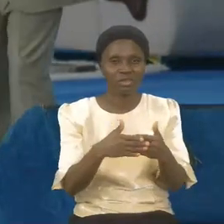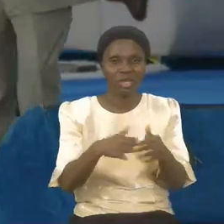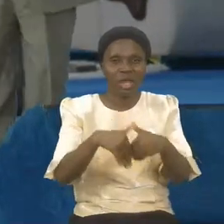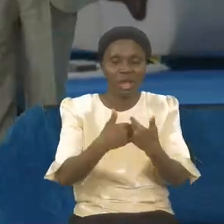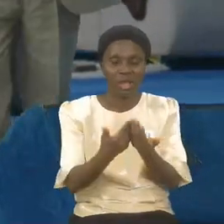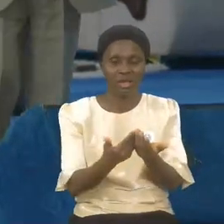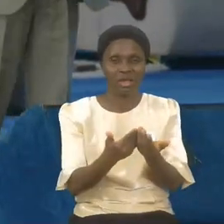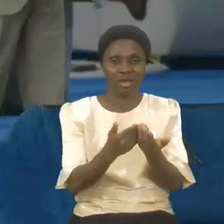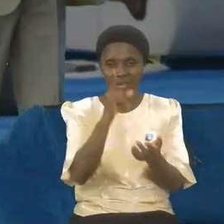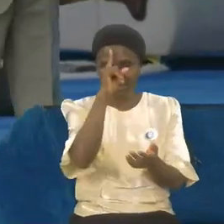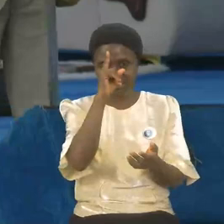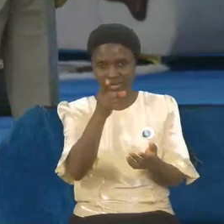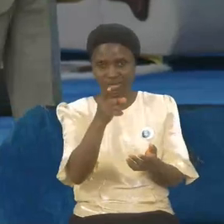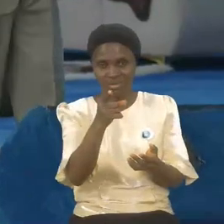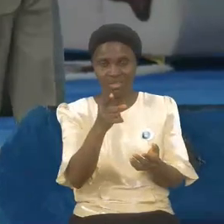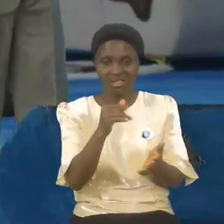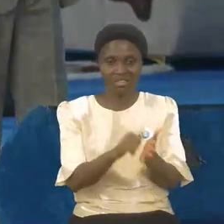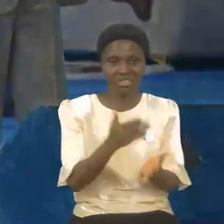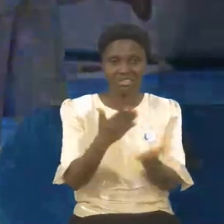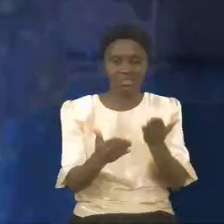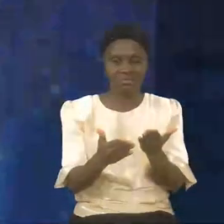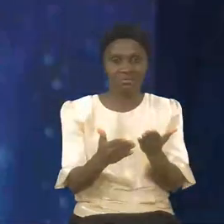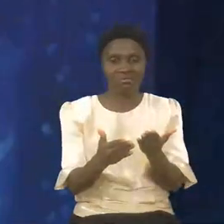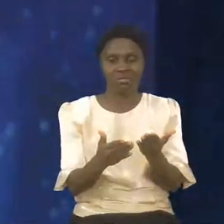si fort si quelqu'un si quelqu'un